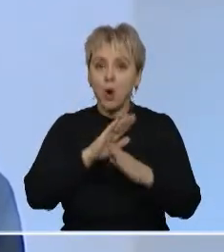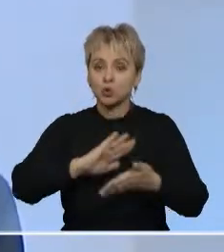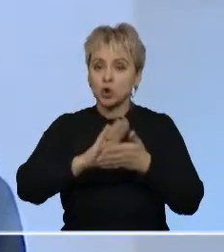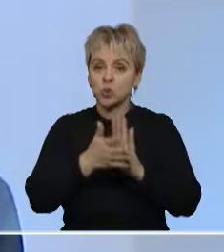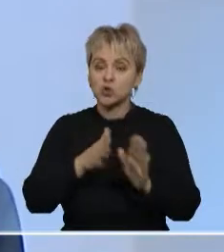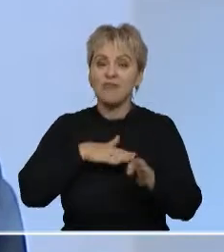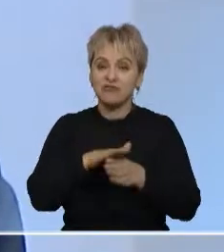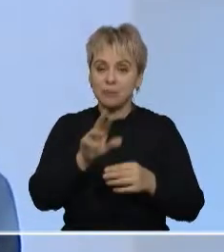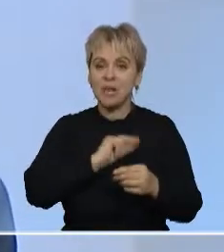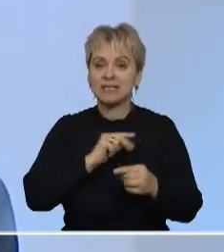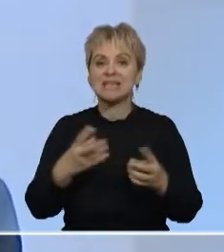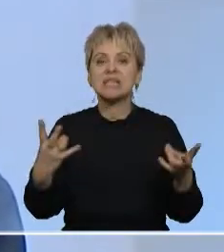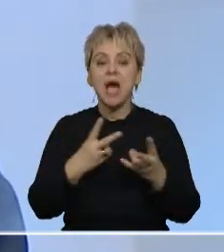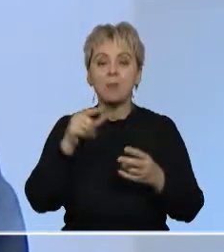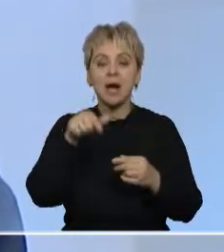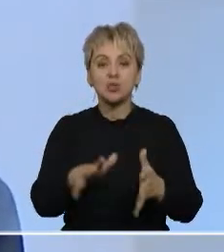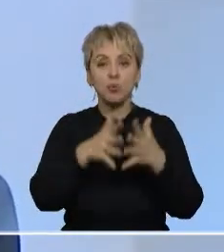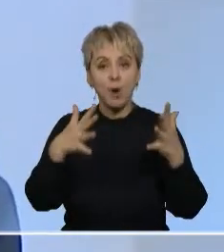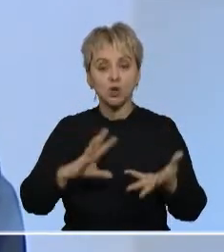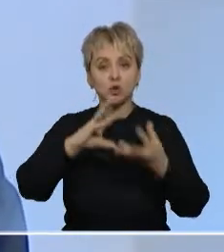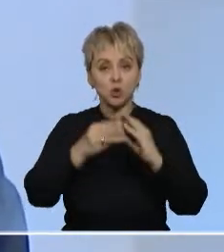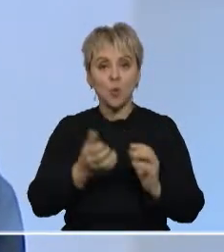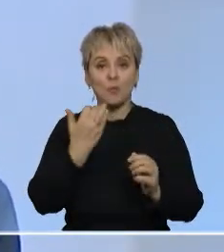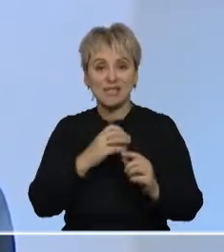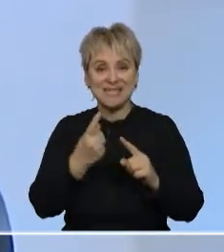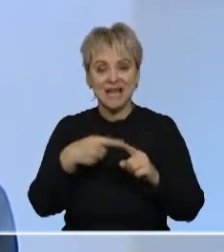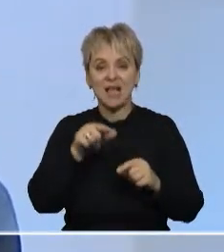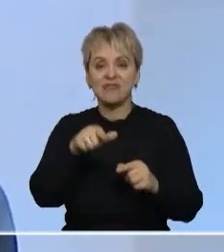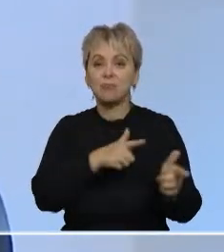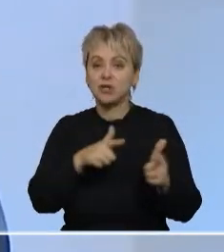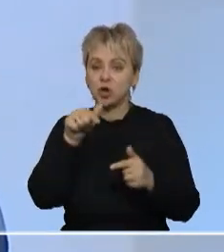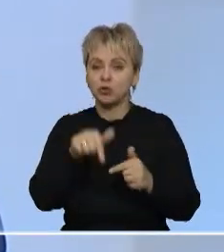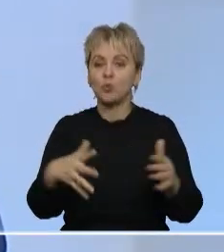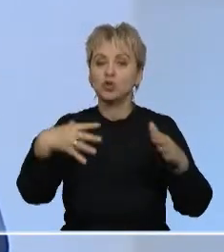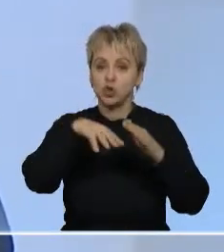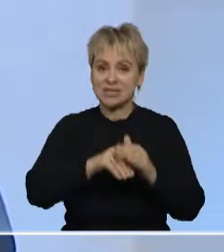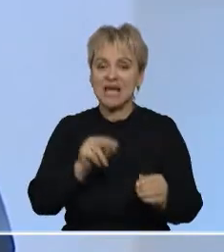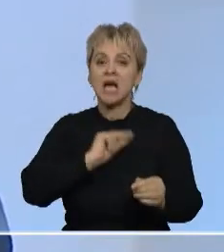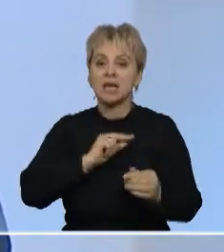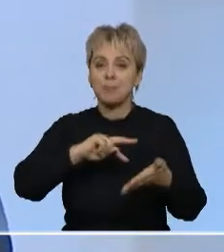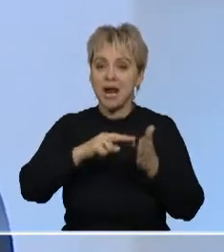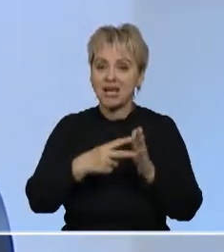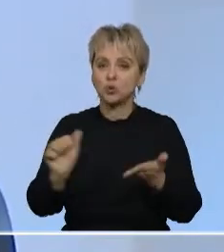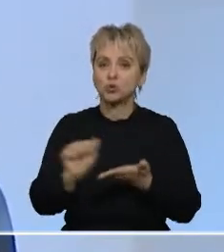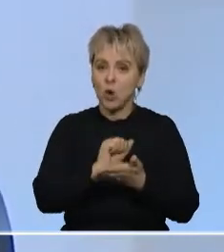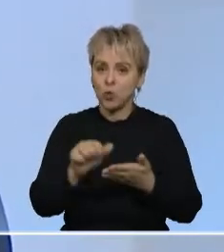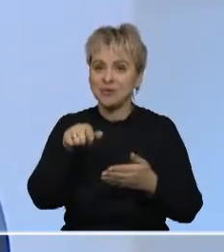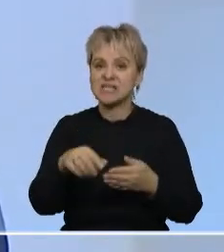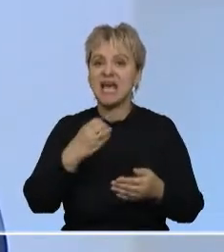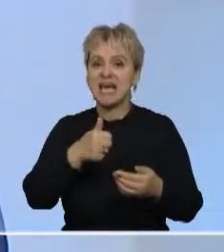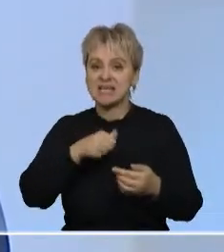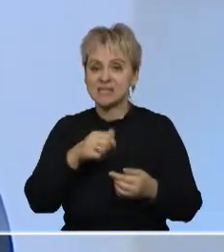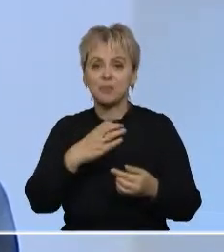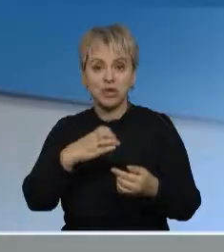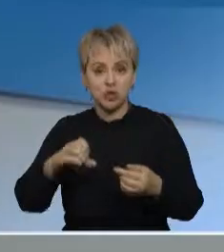условиях выполнить работы, необходимо большой объем материалов подготовить, в том числе разработать проектную документацию, экспертизу, пройти и